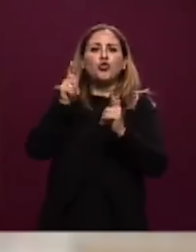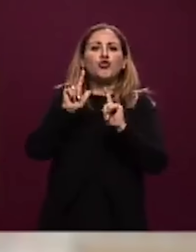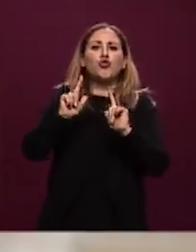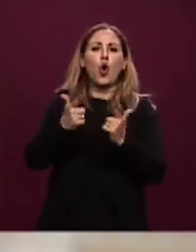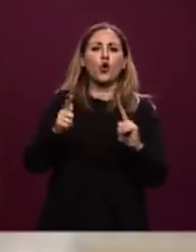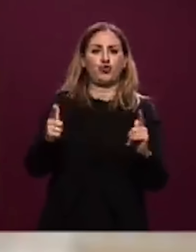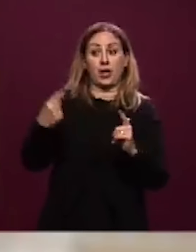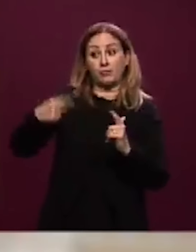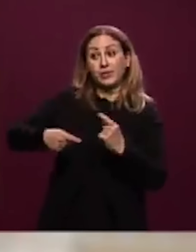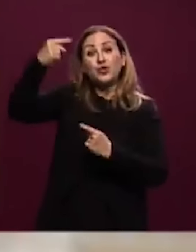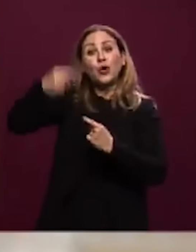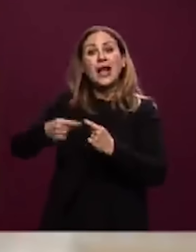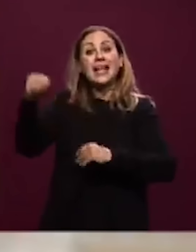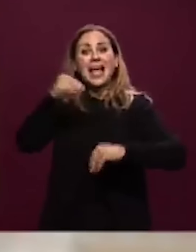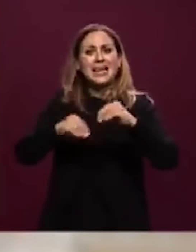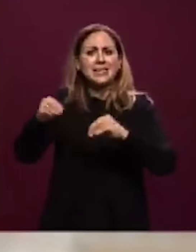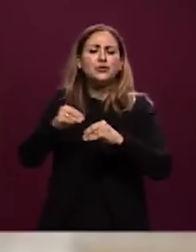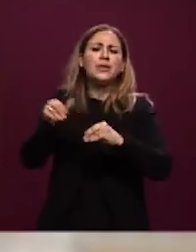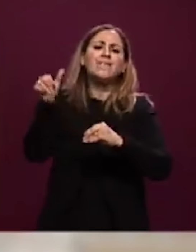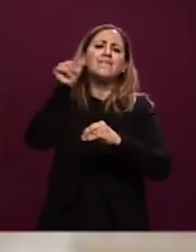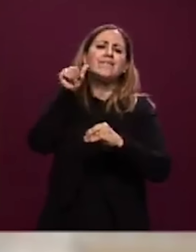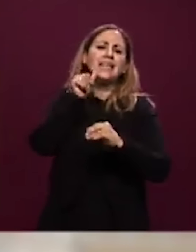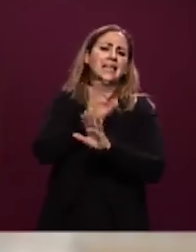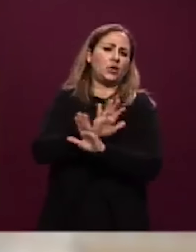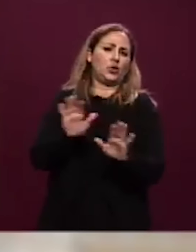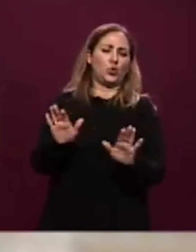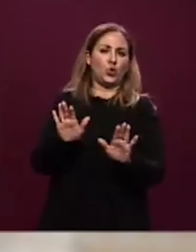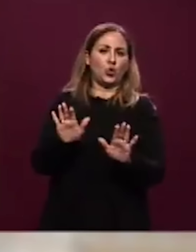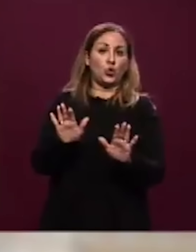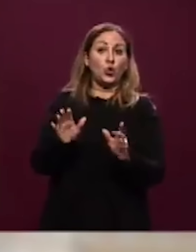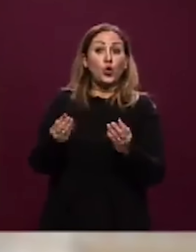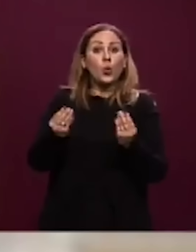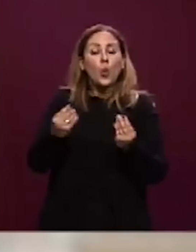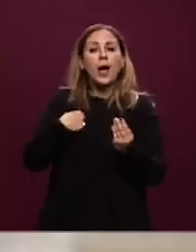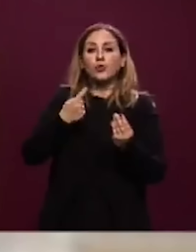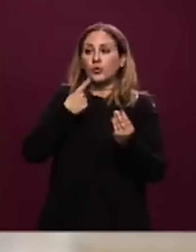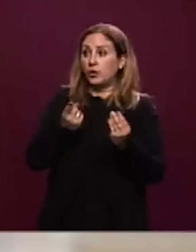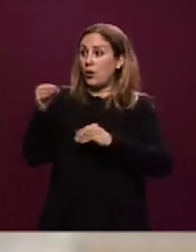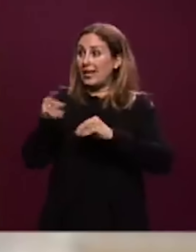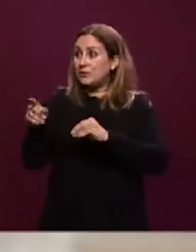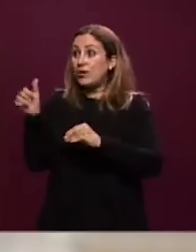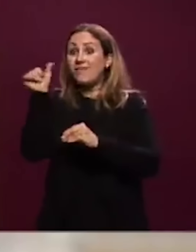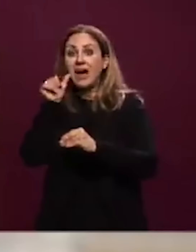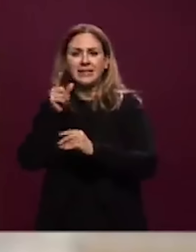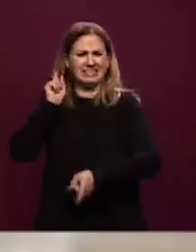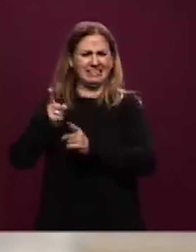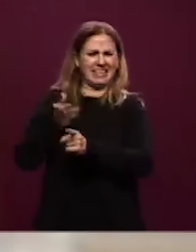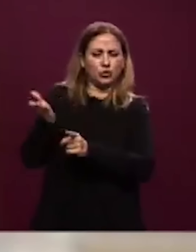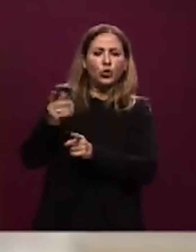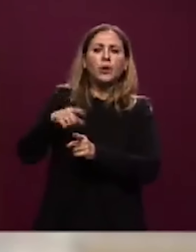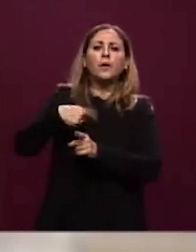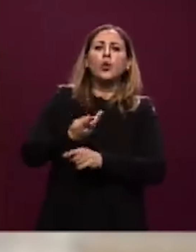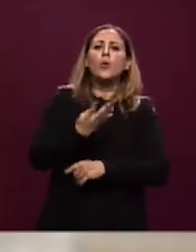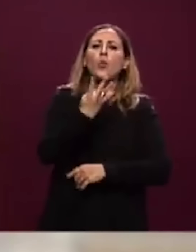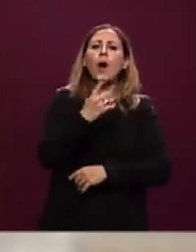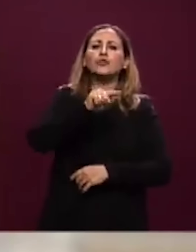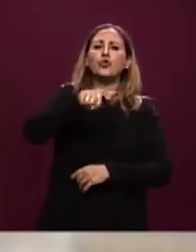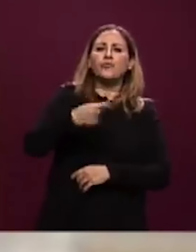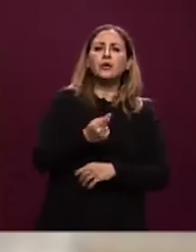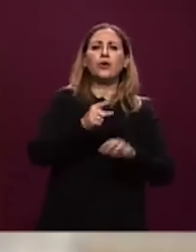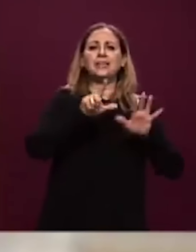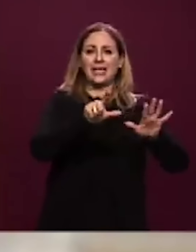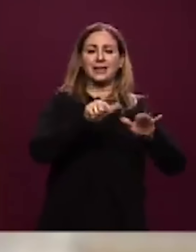elettorale. Poi però, mentre si condanna la farsa del dittatore Putin, si va a dare 7,4 miliardi ad al-Sisi, che è stato eletto